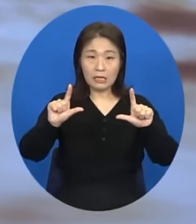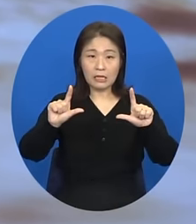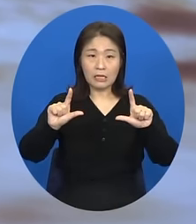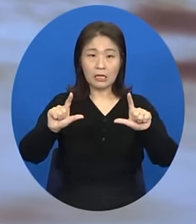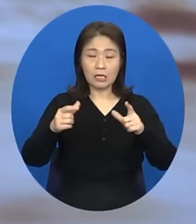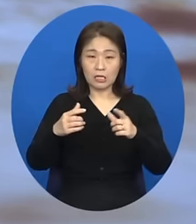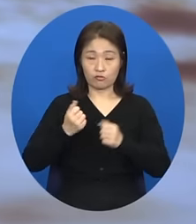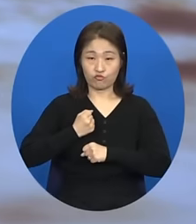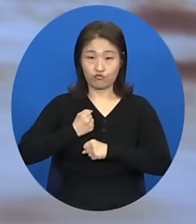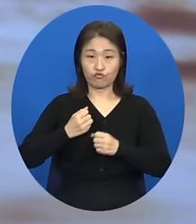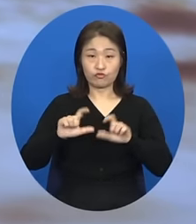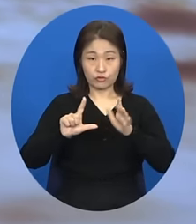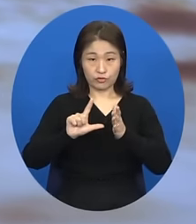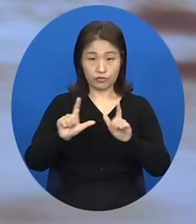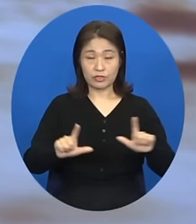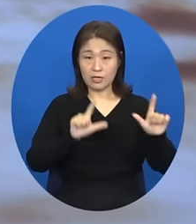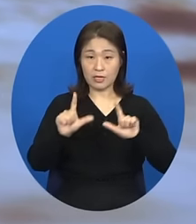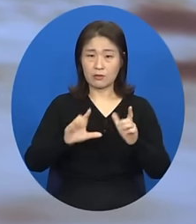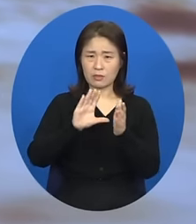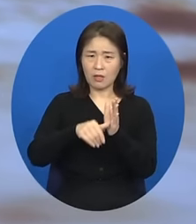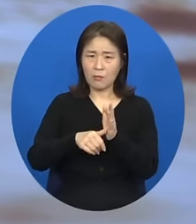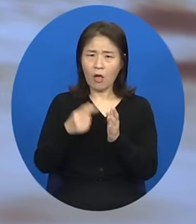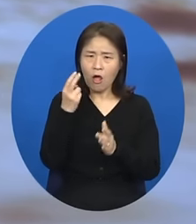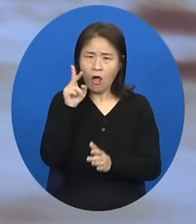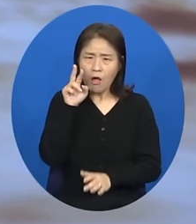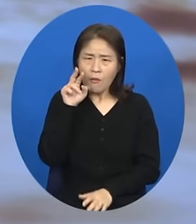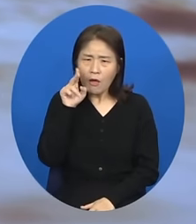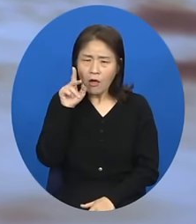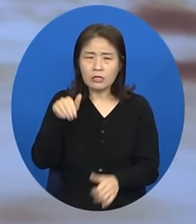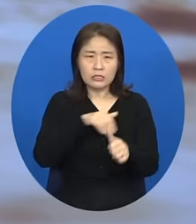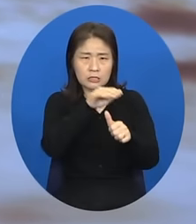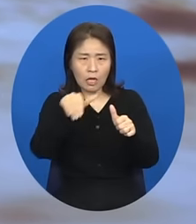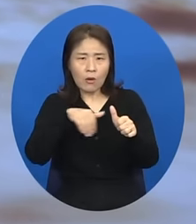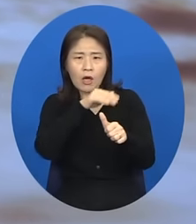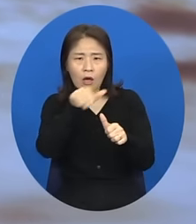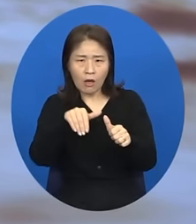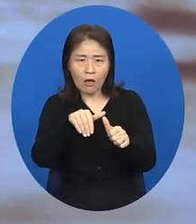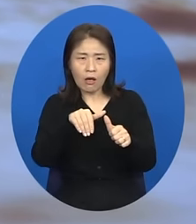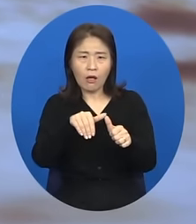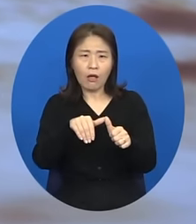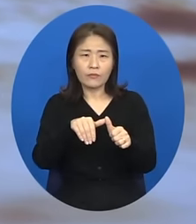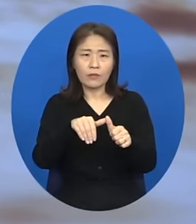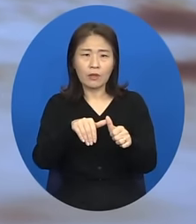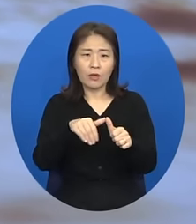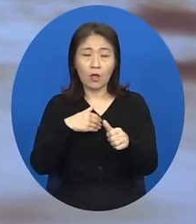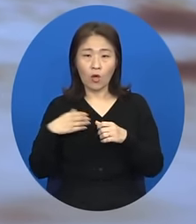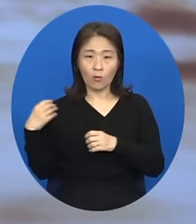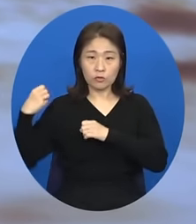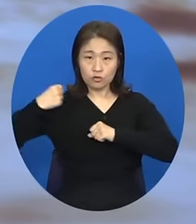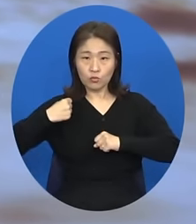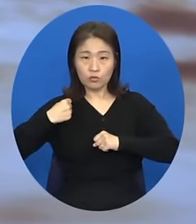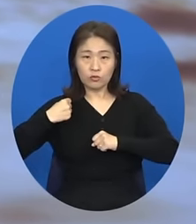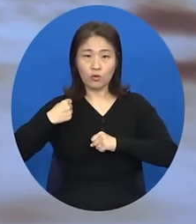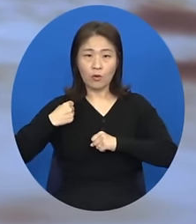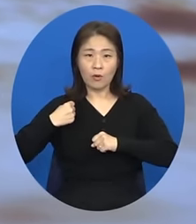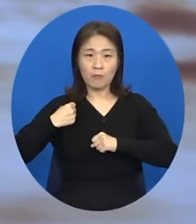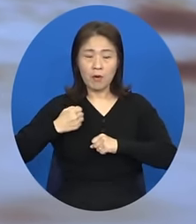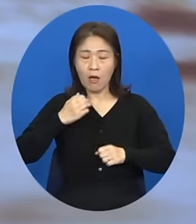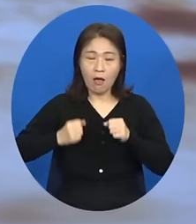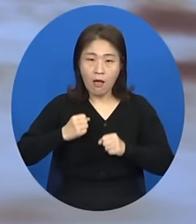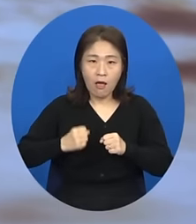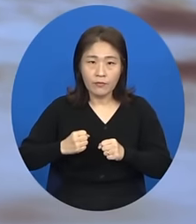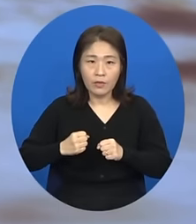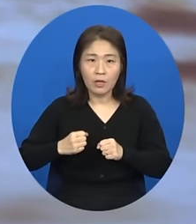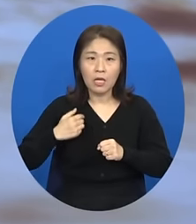굉장히 급박한 상황이었습니다. 군장을 싸고 뛰어나갔어요. 근데 나갔는데 그때 이 총이 그때부터